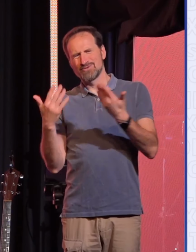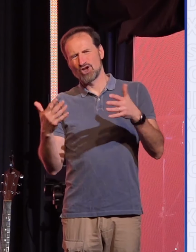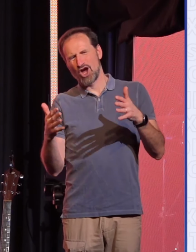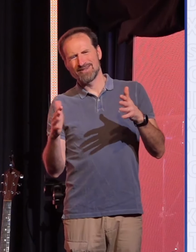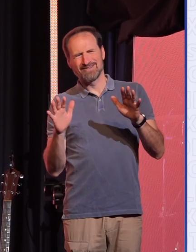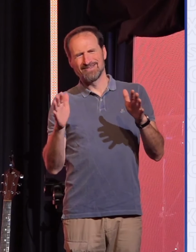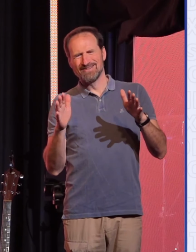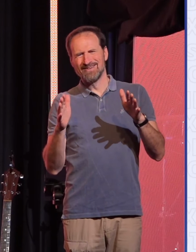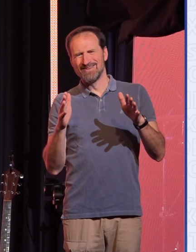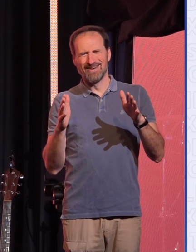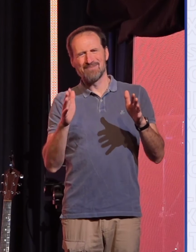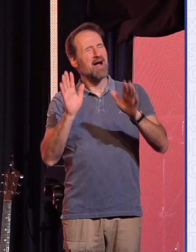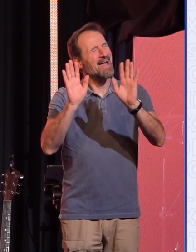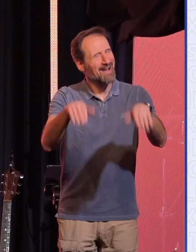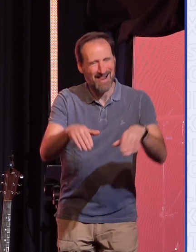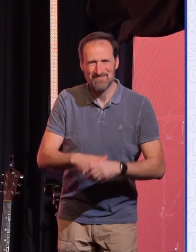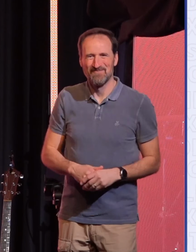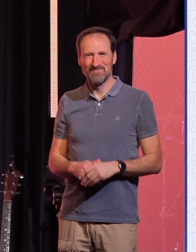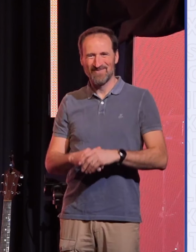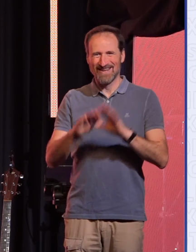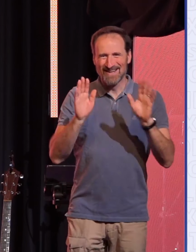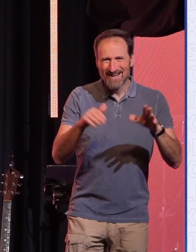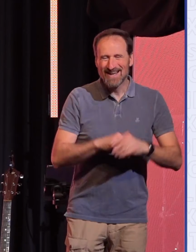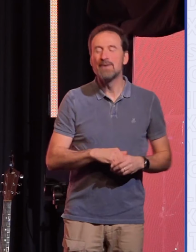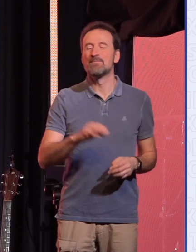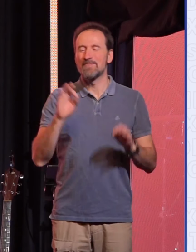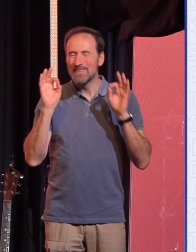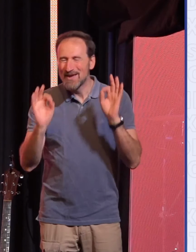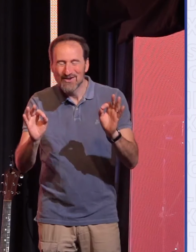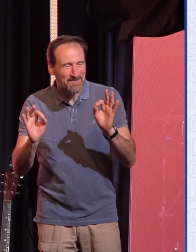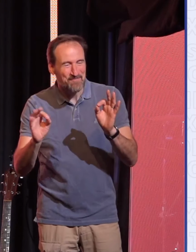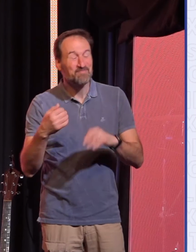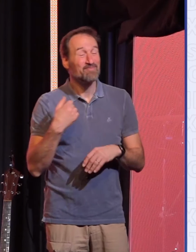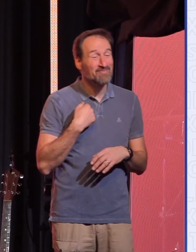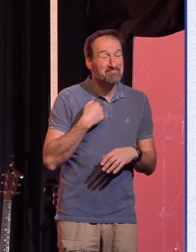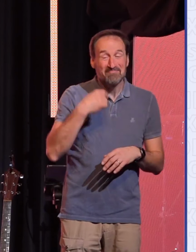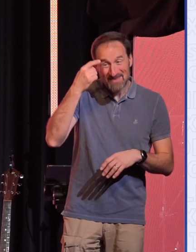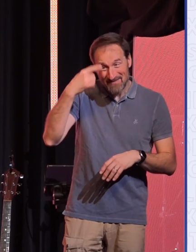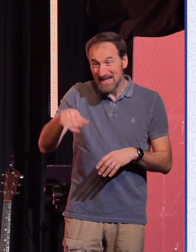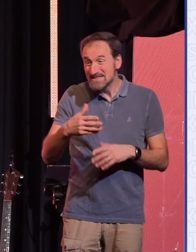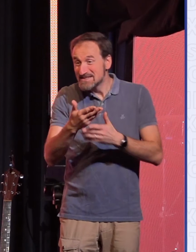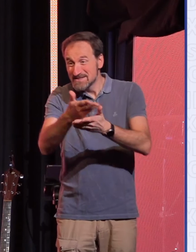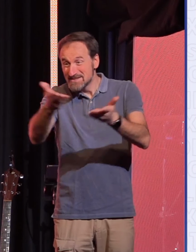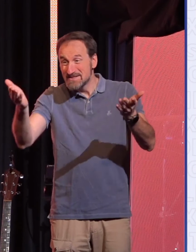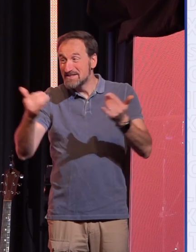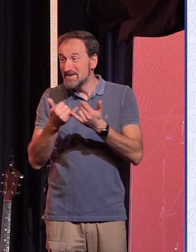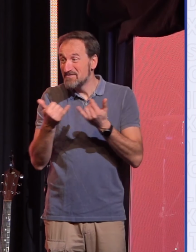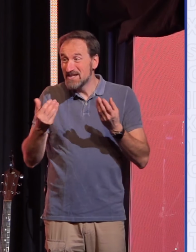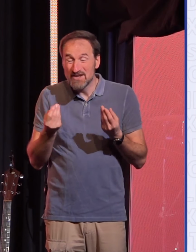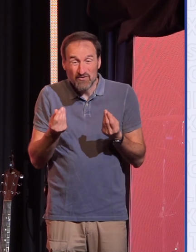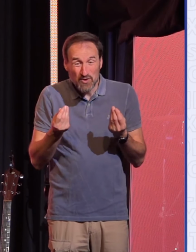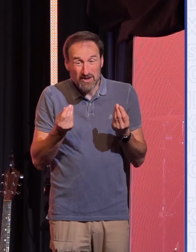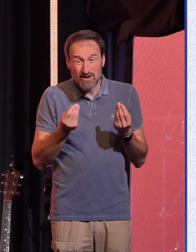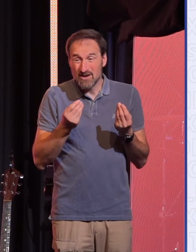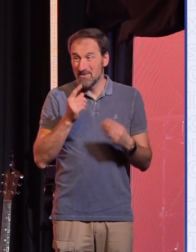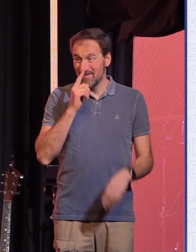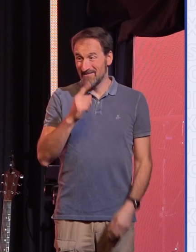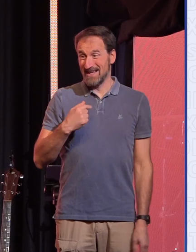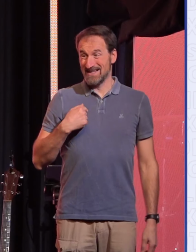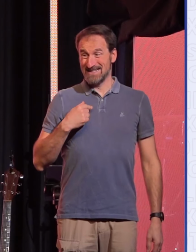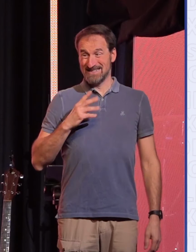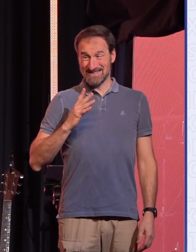Hey, sehr cool. Ich weiß nicht, wie es euch geht, aber Single sein ist manchmal echt herausfordernd. Aber